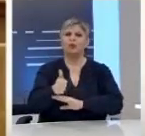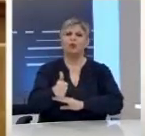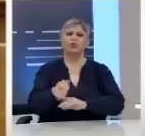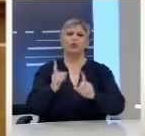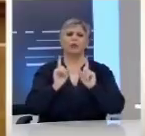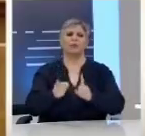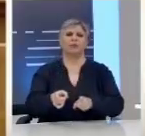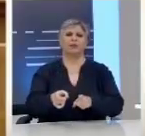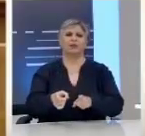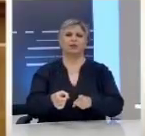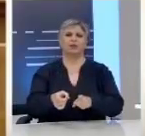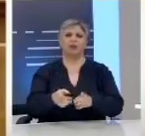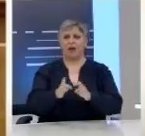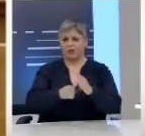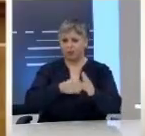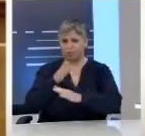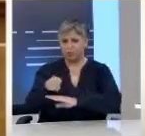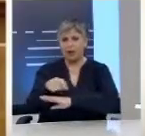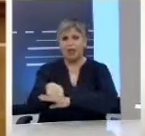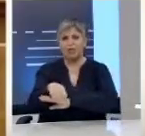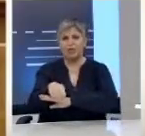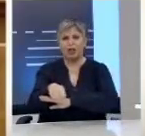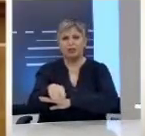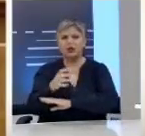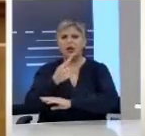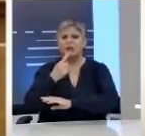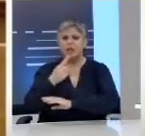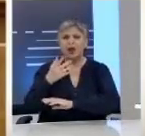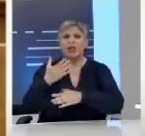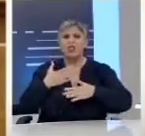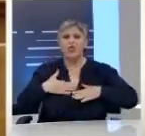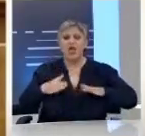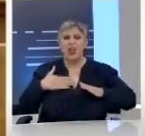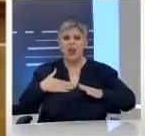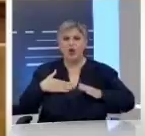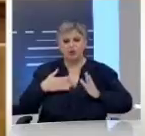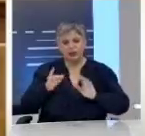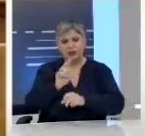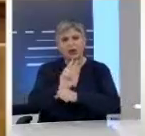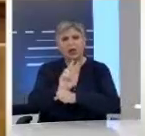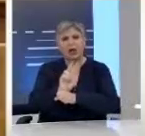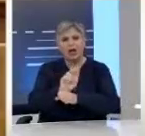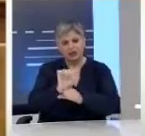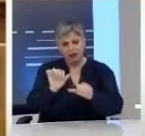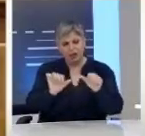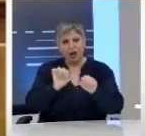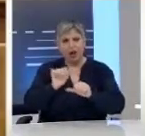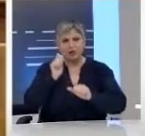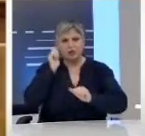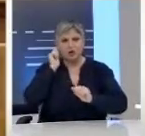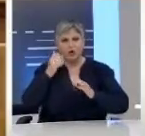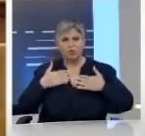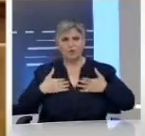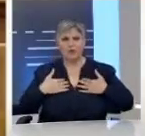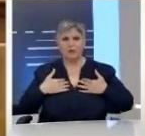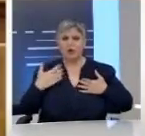εκδίδεται η δικαστική απόφαση. Εδώ λοιπόν τι έχουμε? Βάζουμε την επιστημονική κοινότητα όπως τη βάζει το νομοσχέδιο